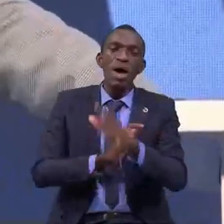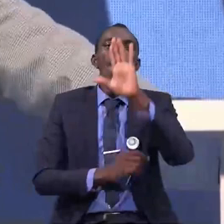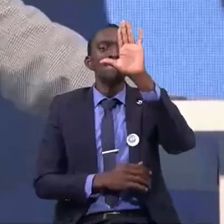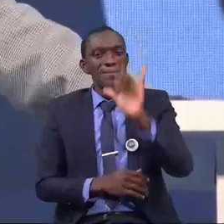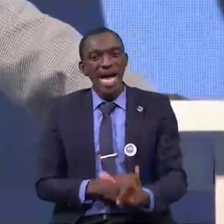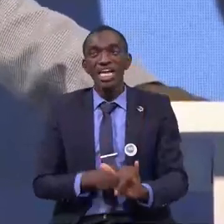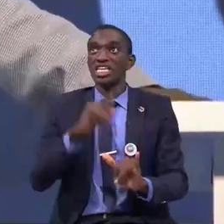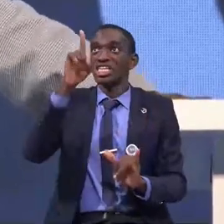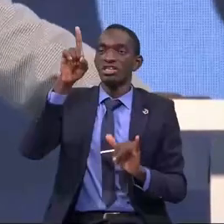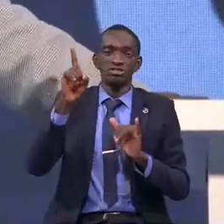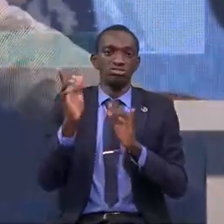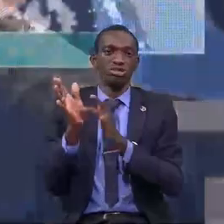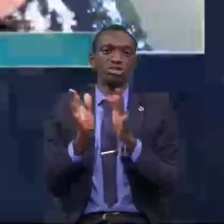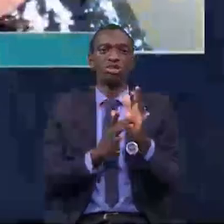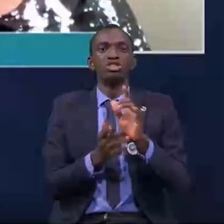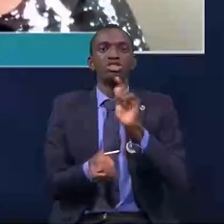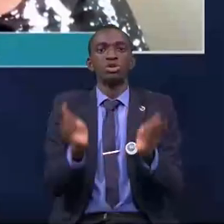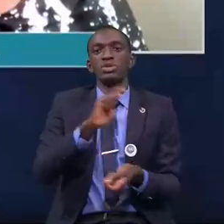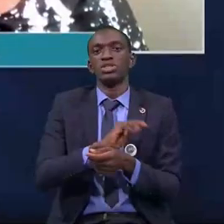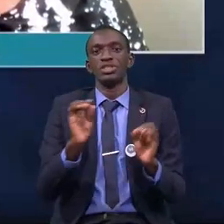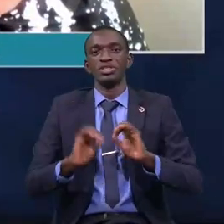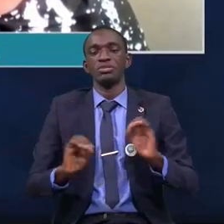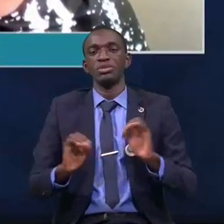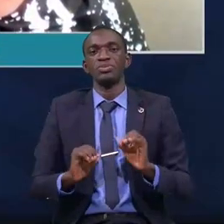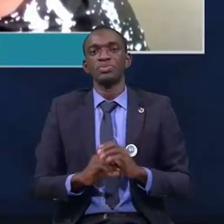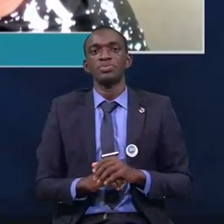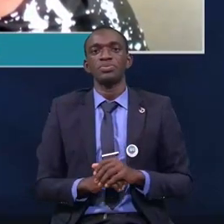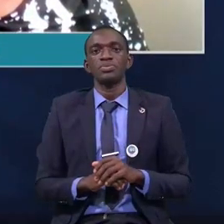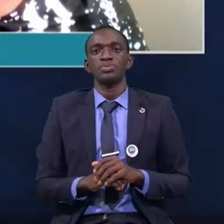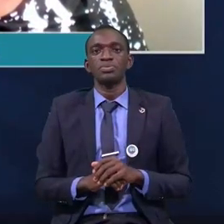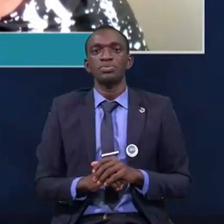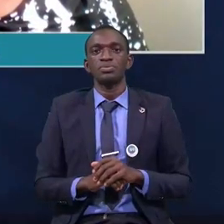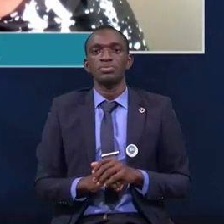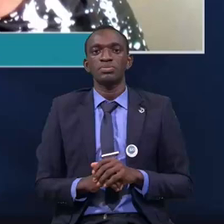La transformation permanente vers le ciel par le Christ inchangeable.